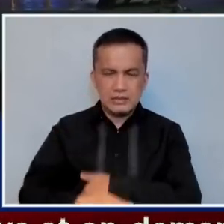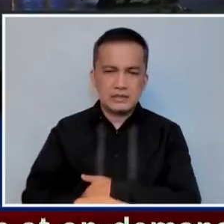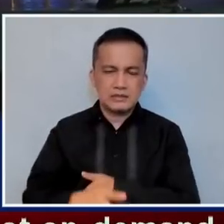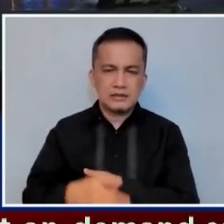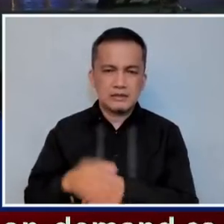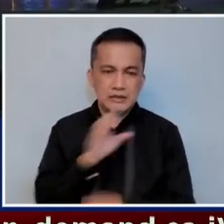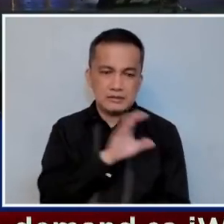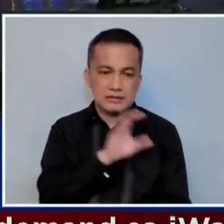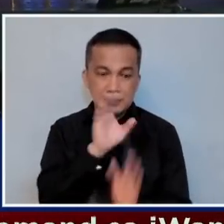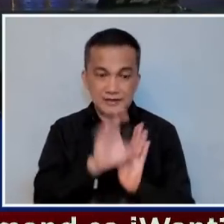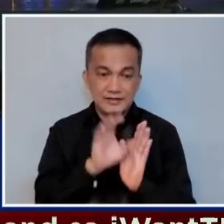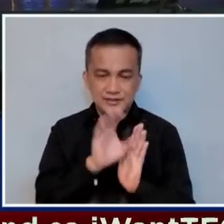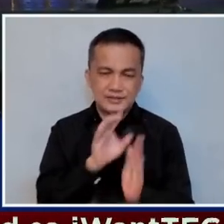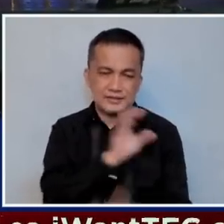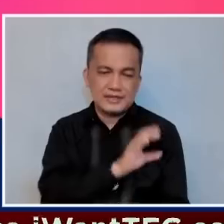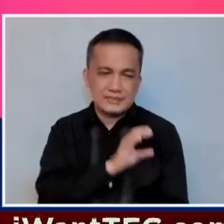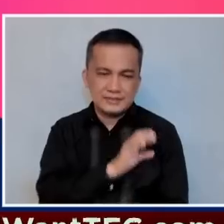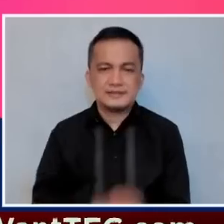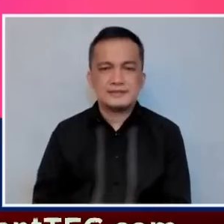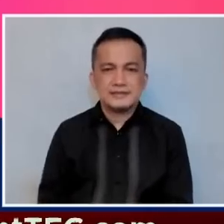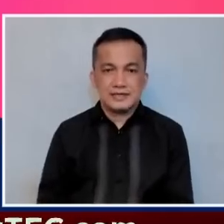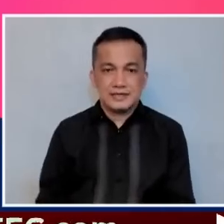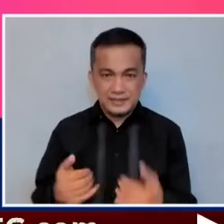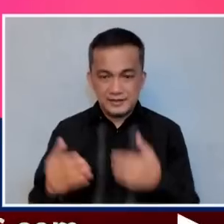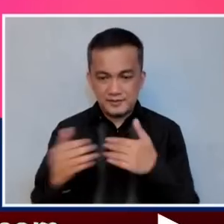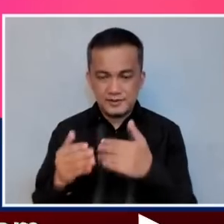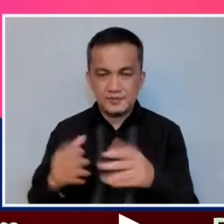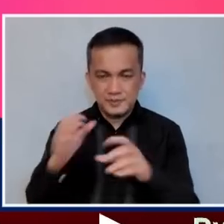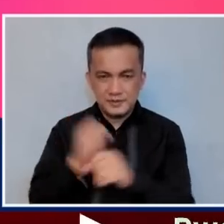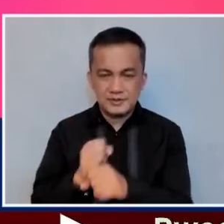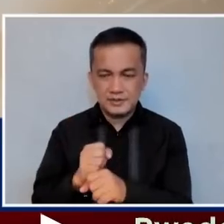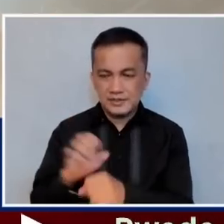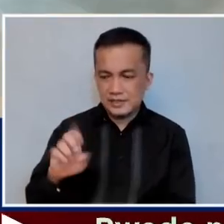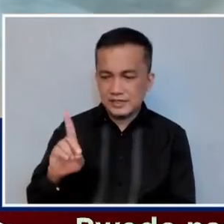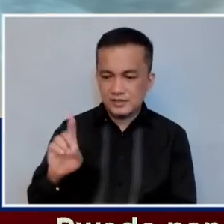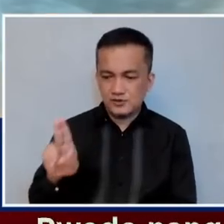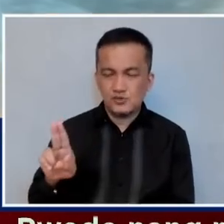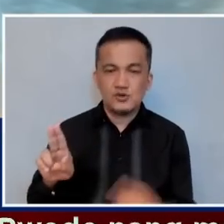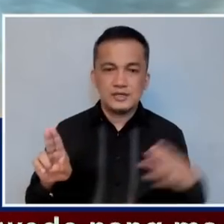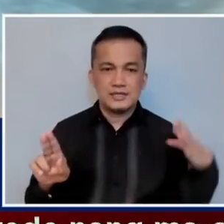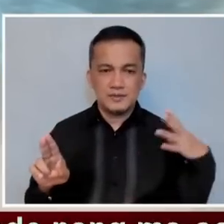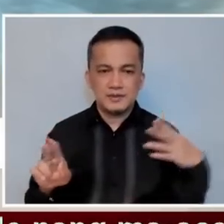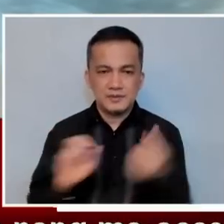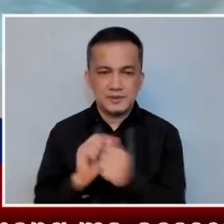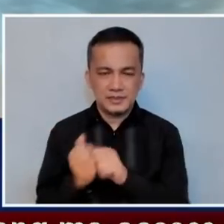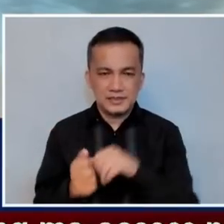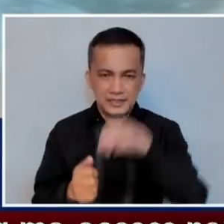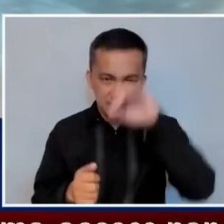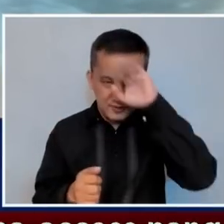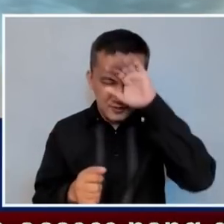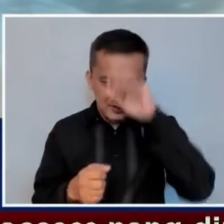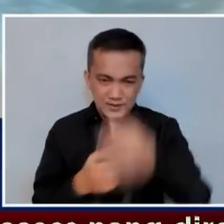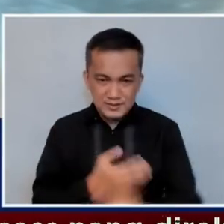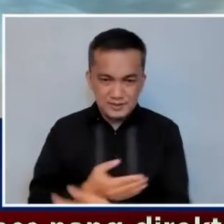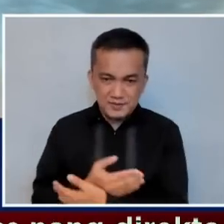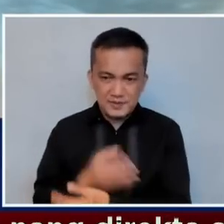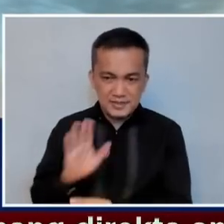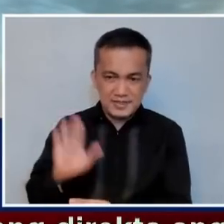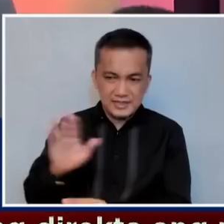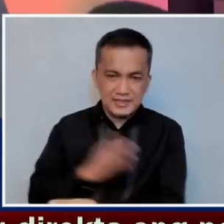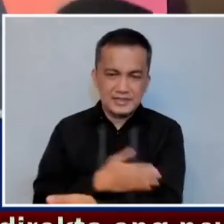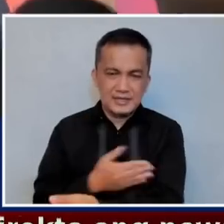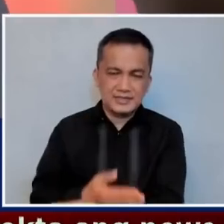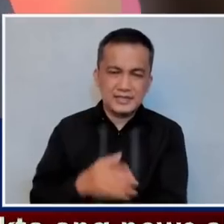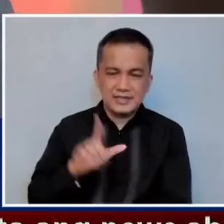Pero ngayong matapos na ang series, inaabangan naman ni Edu ang pagiging lolo sa magiging baby ng kanyang anak na si